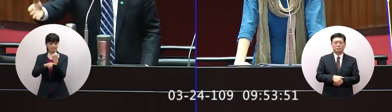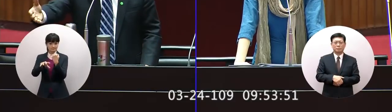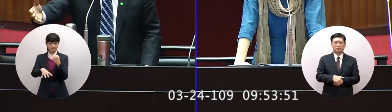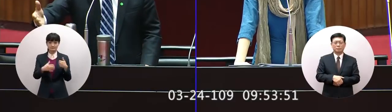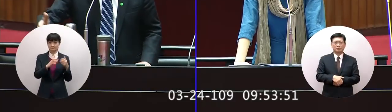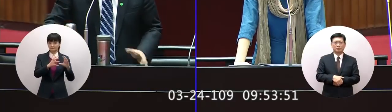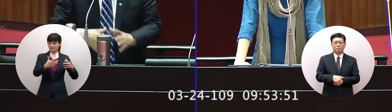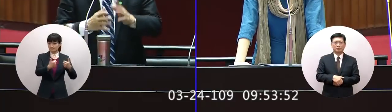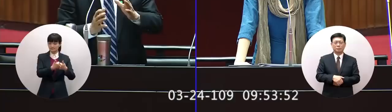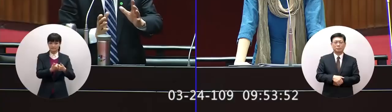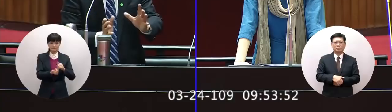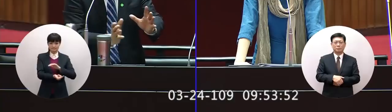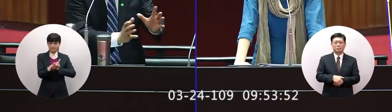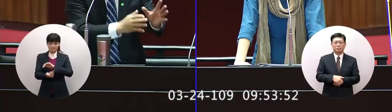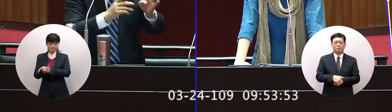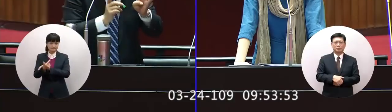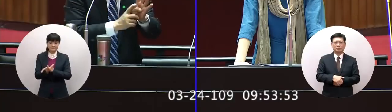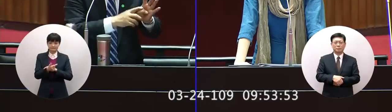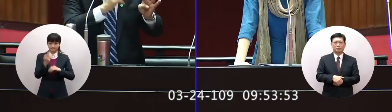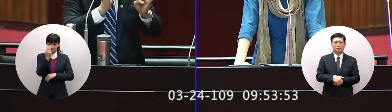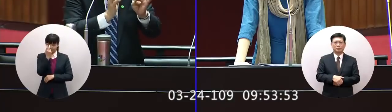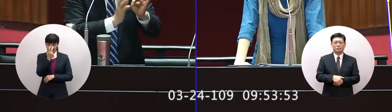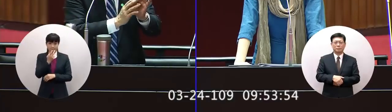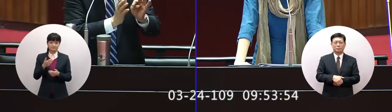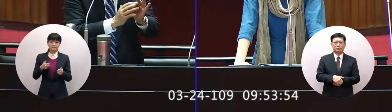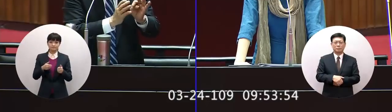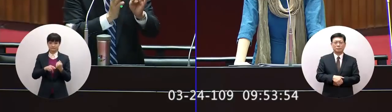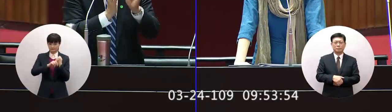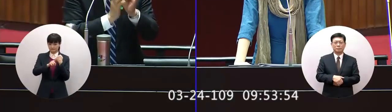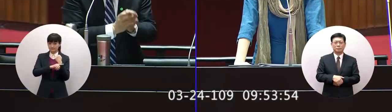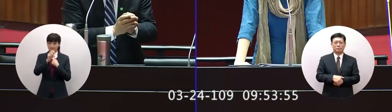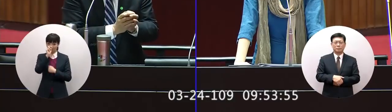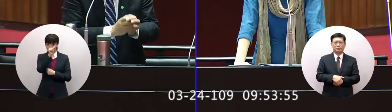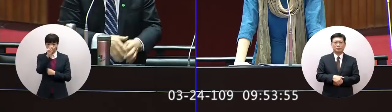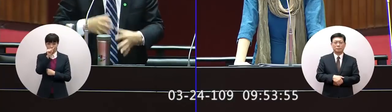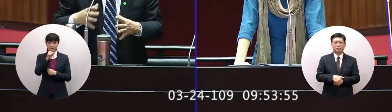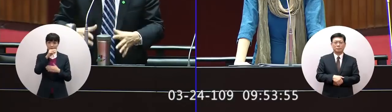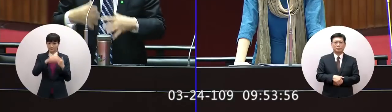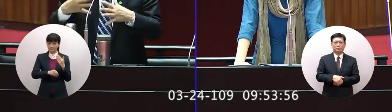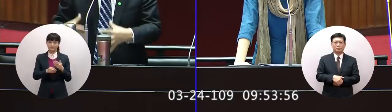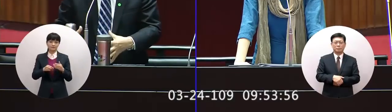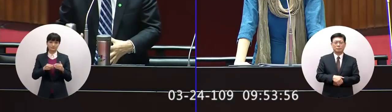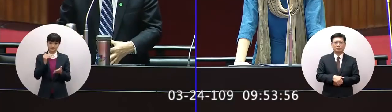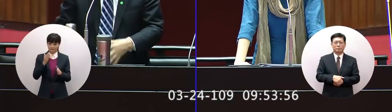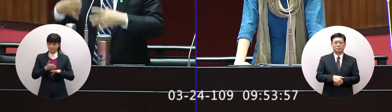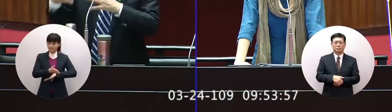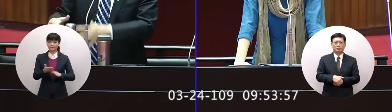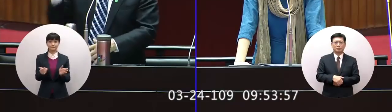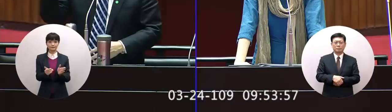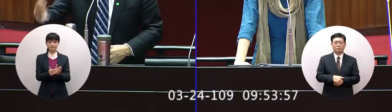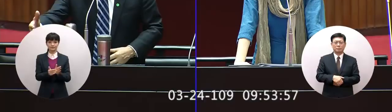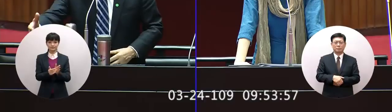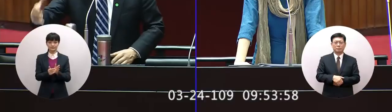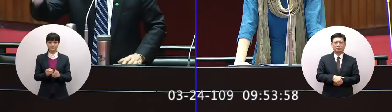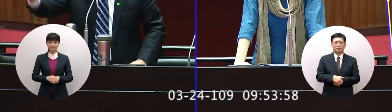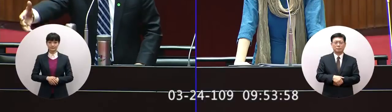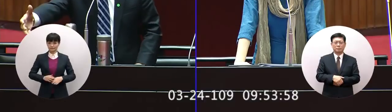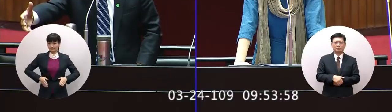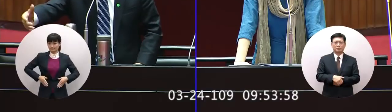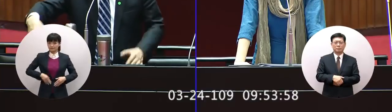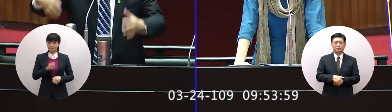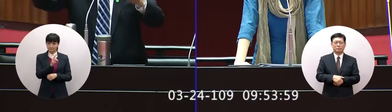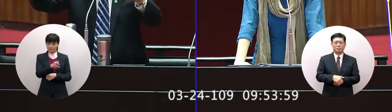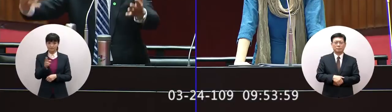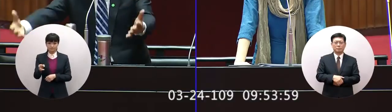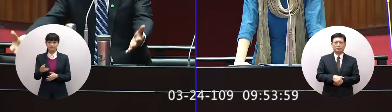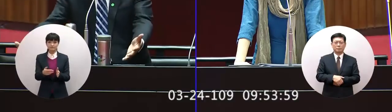都快速动作，所以通过了特别条例、特别预算，所以等于是紧急命令要做